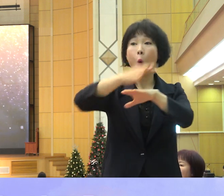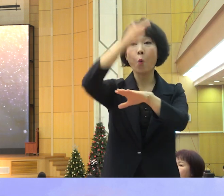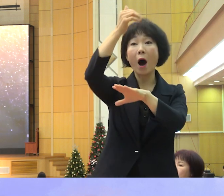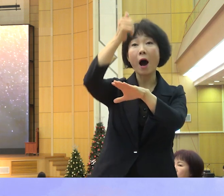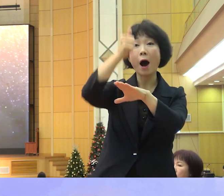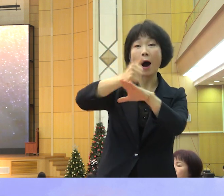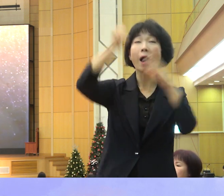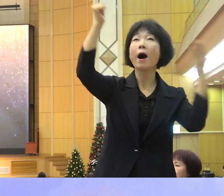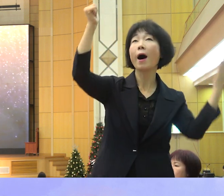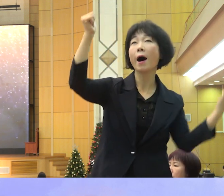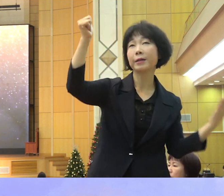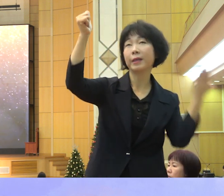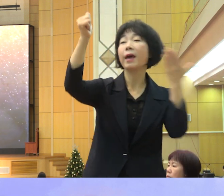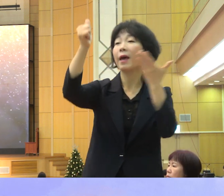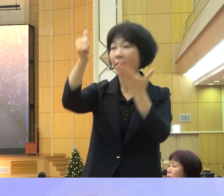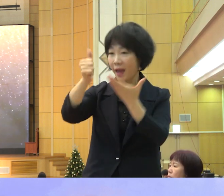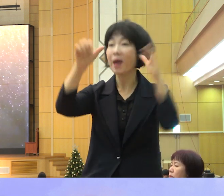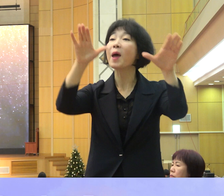만세.